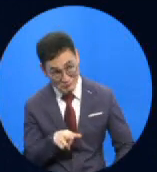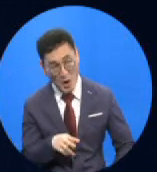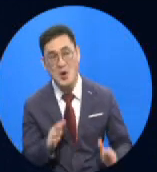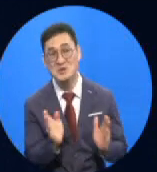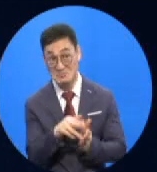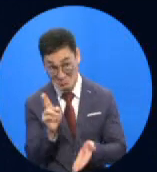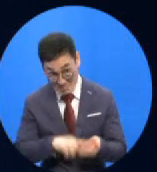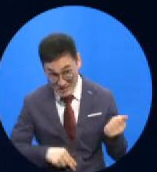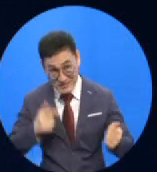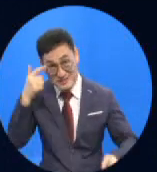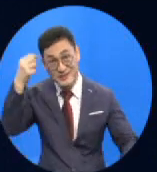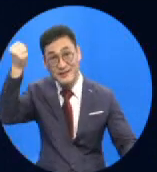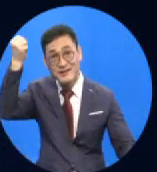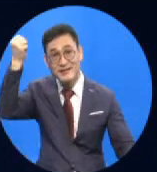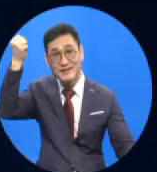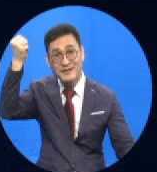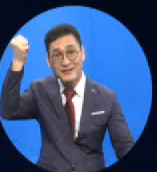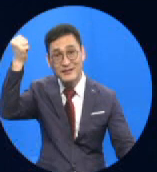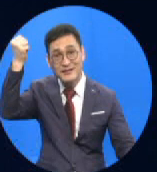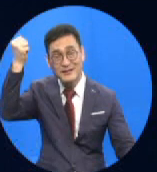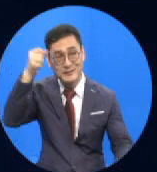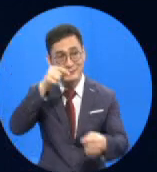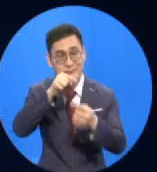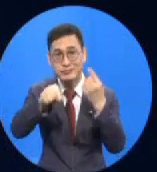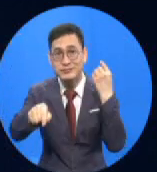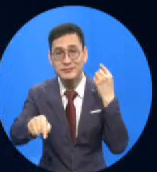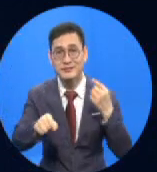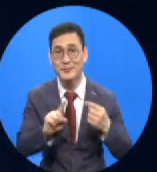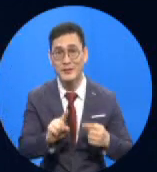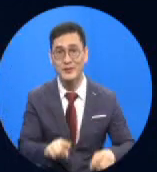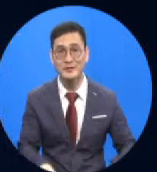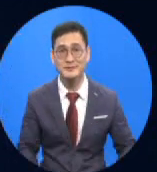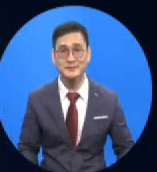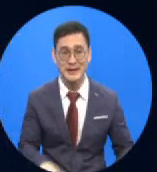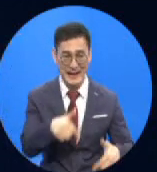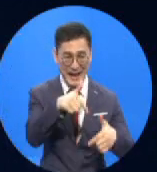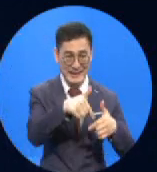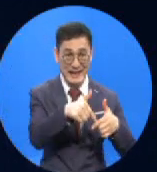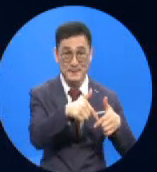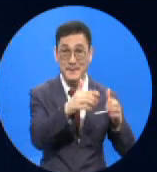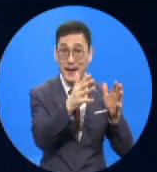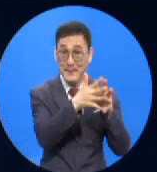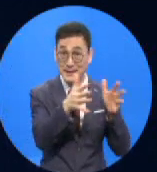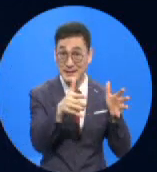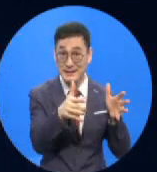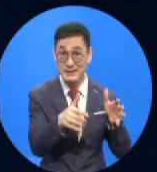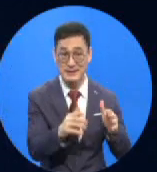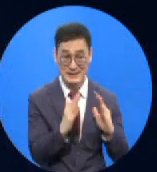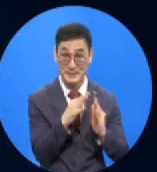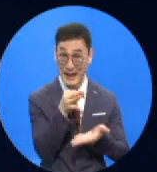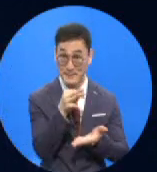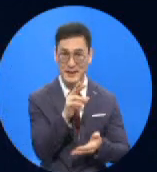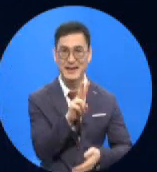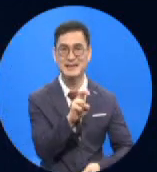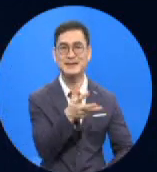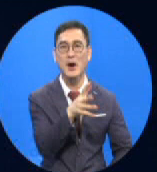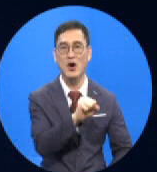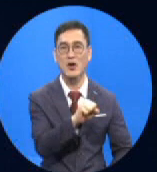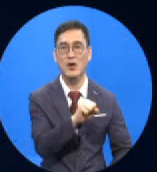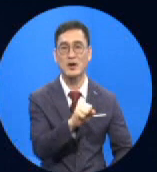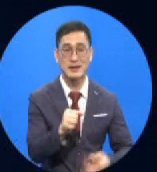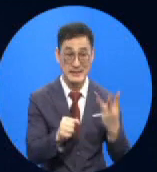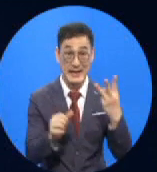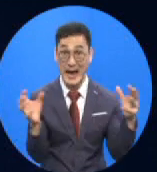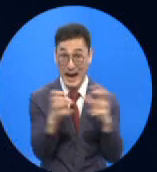내놓겠다 이렇게 이해하고 있었던 거죠 그런데 그중에 강남에 있는 아파트 20억 입니다 세 채가 기억을 합치면 76억원